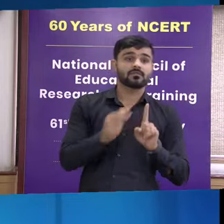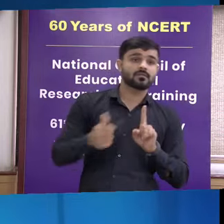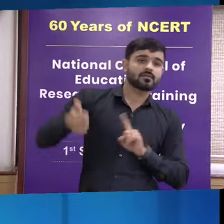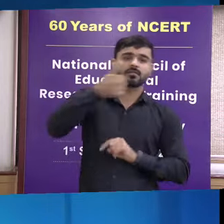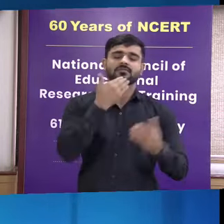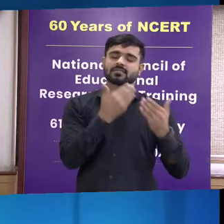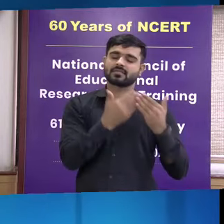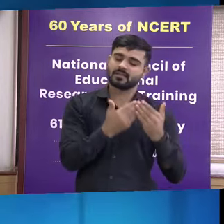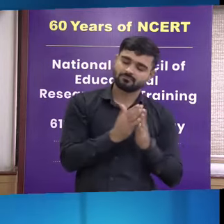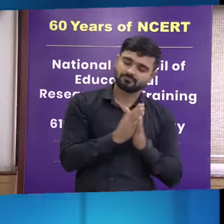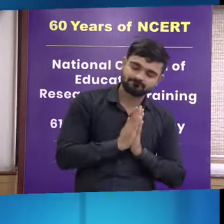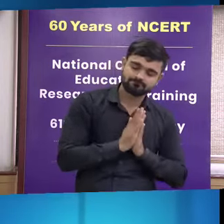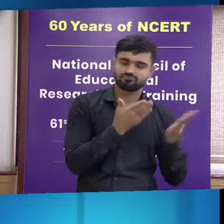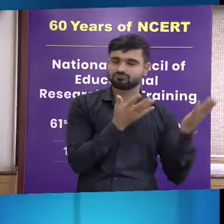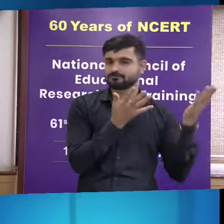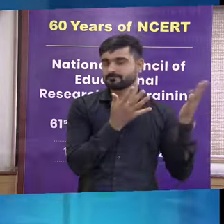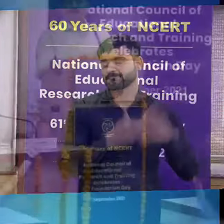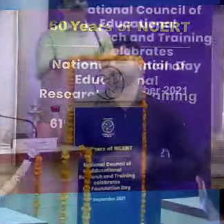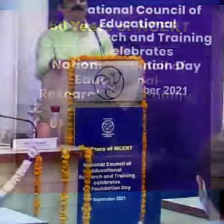धन्यवाद ज्ञापित करता हूं।